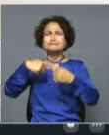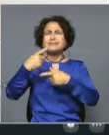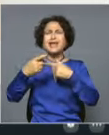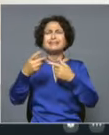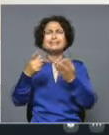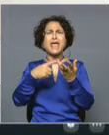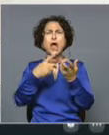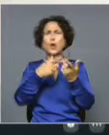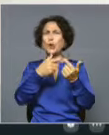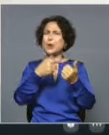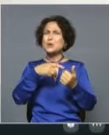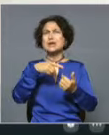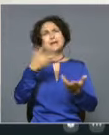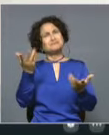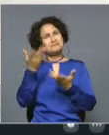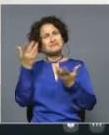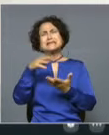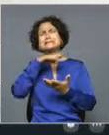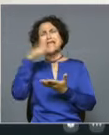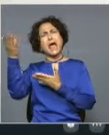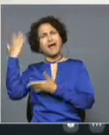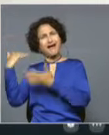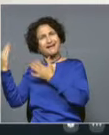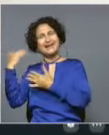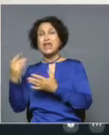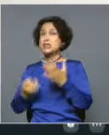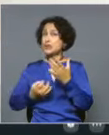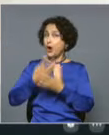че има и стари, и нови български общности. Новите са след